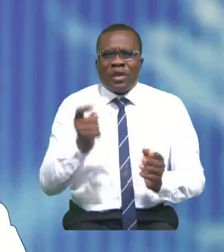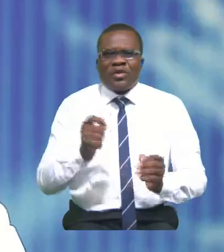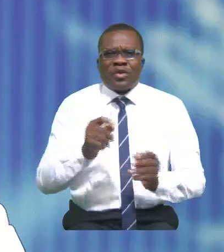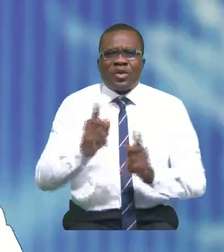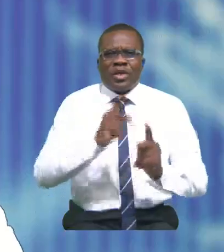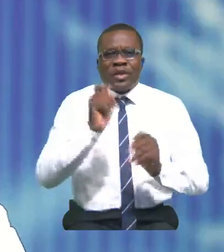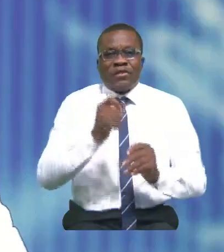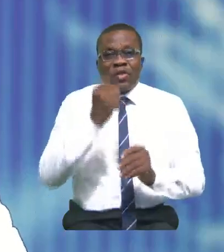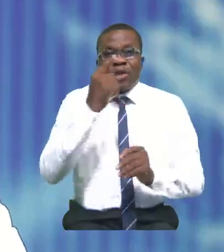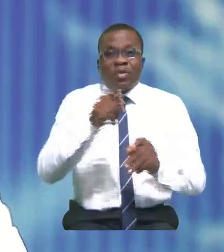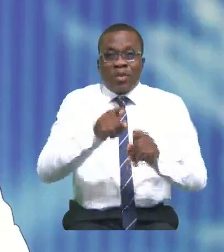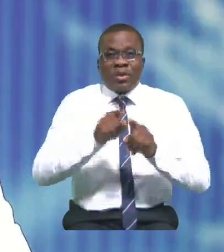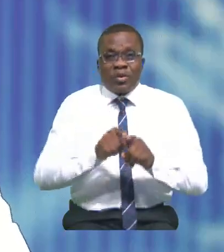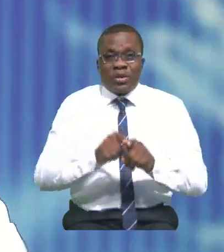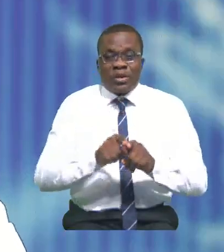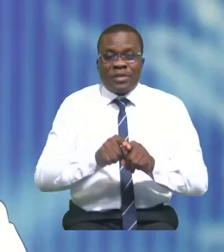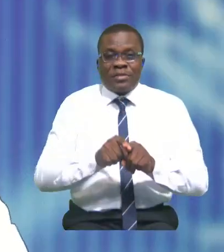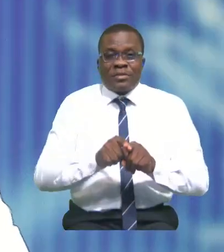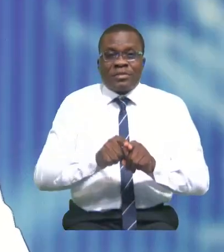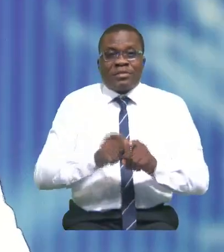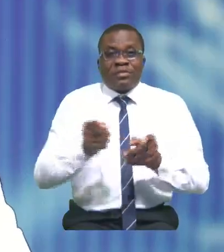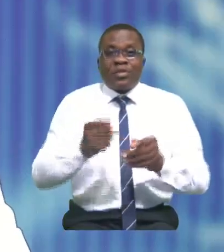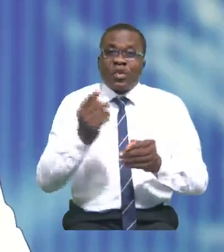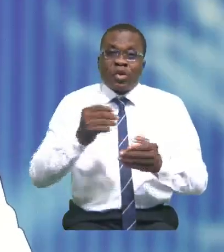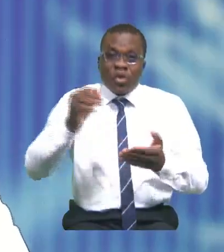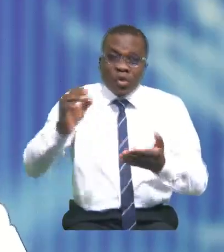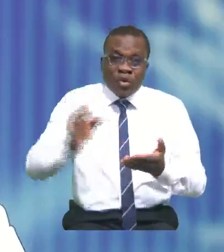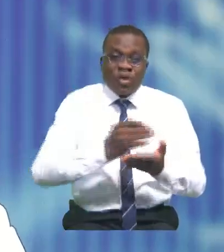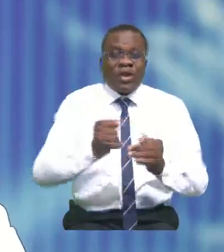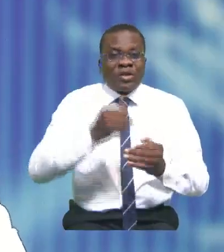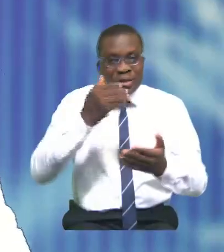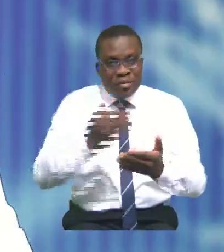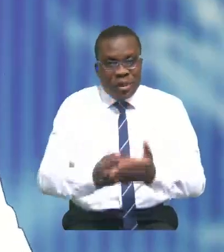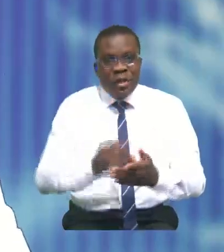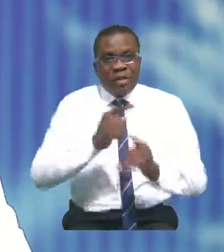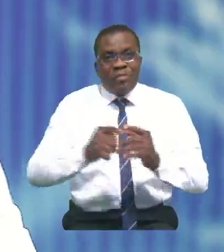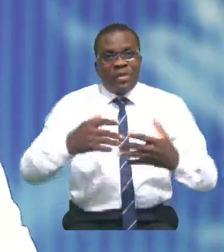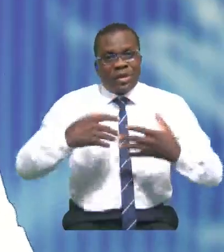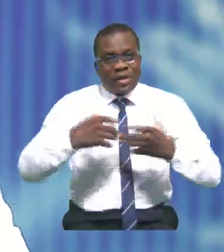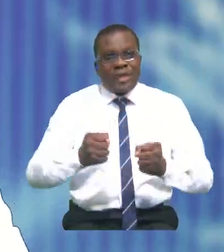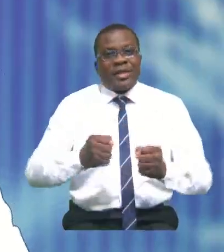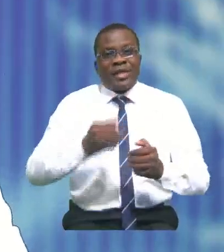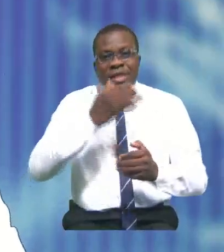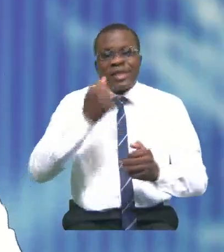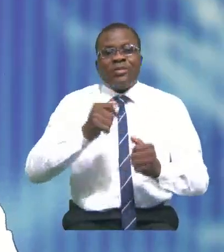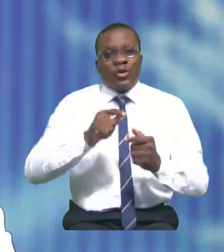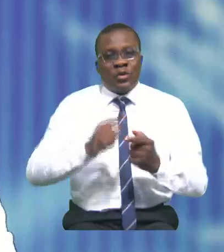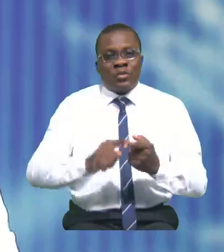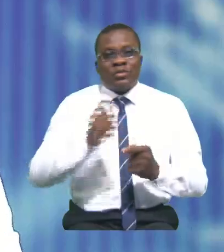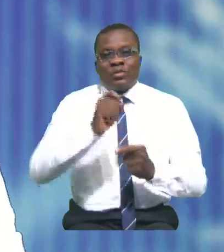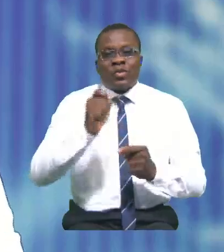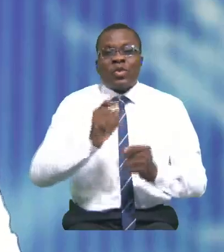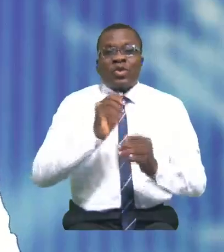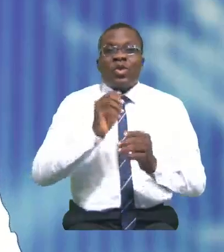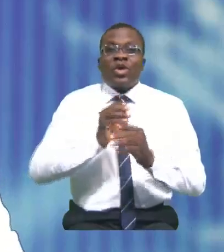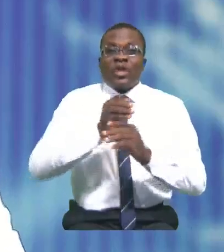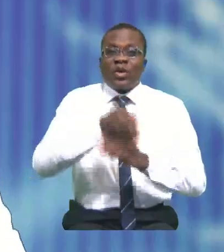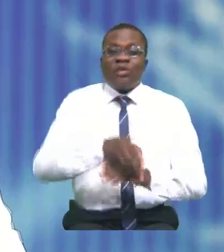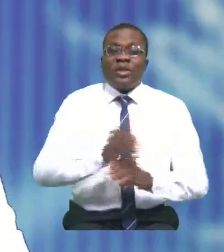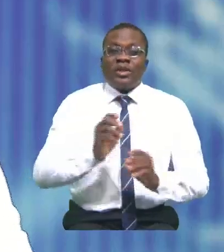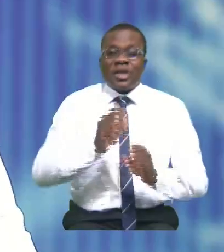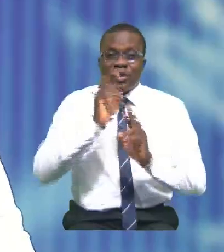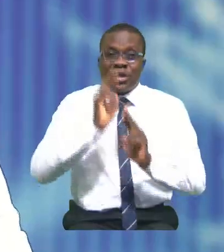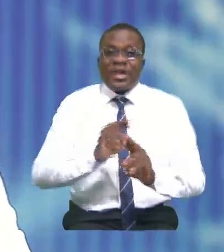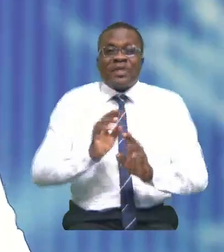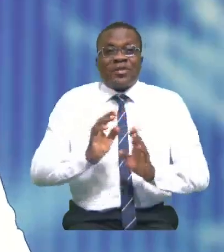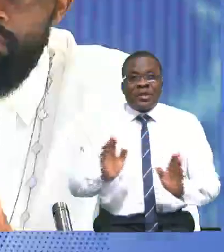comprendre aussi voilà le concert c'est bien mais la santé c'est encore mieux donc on est obligé de voilà de